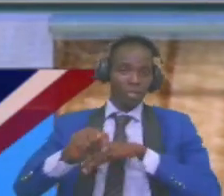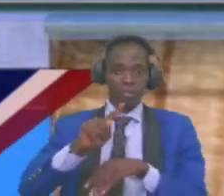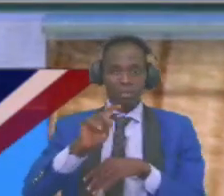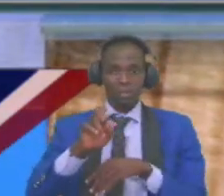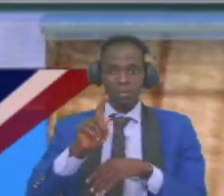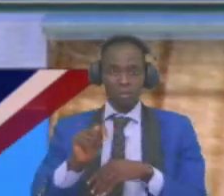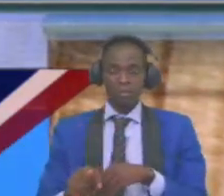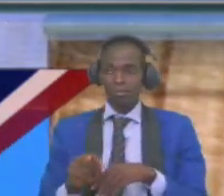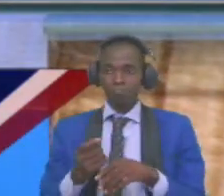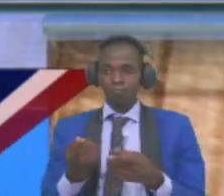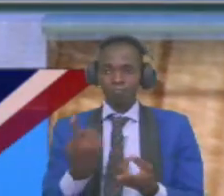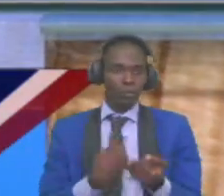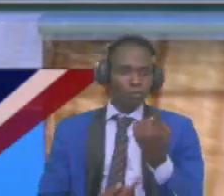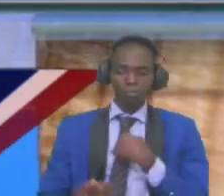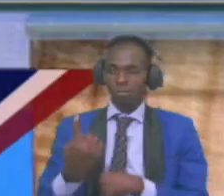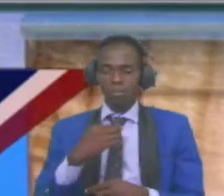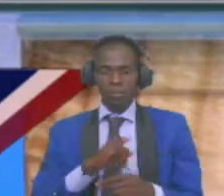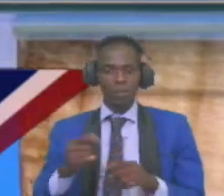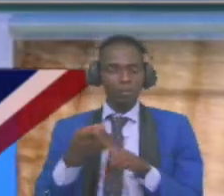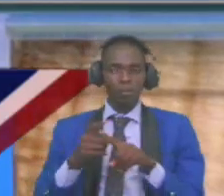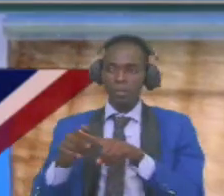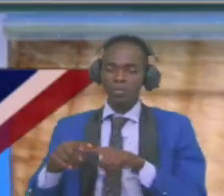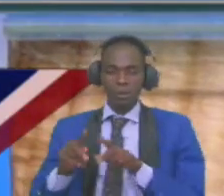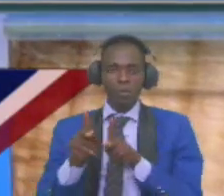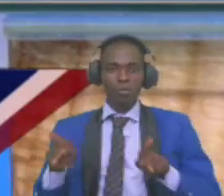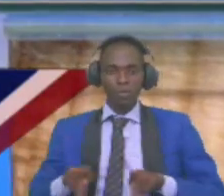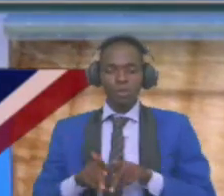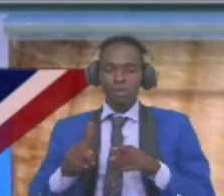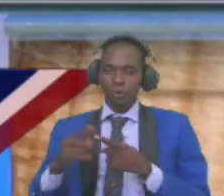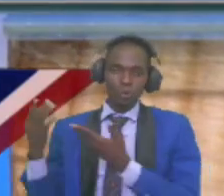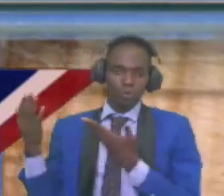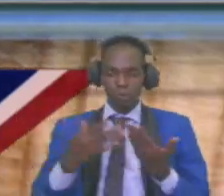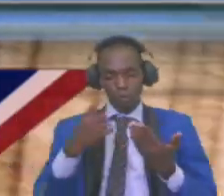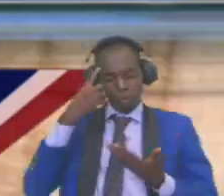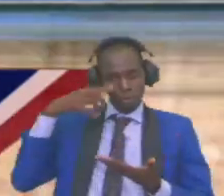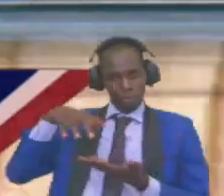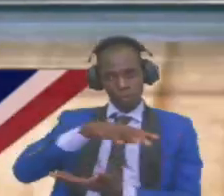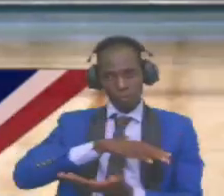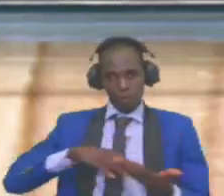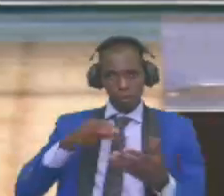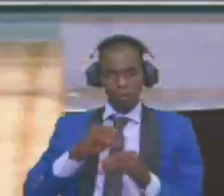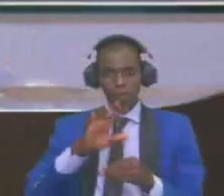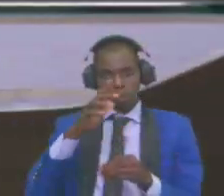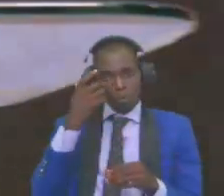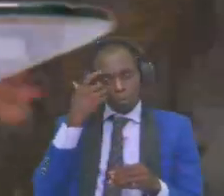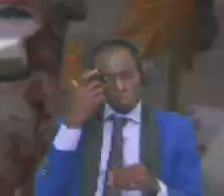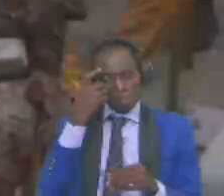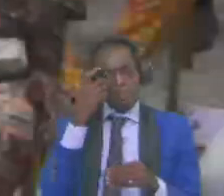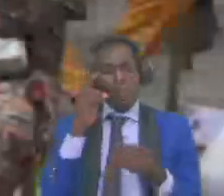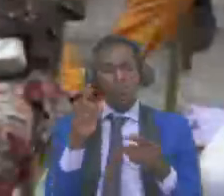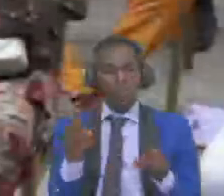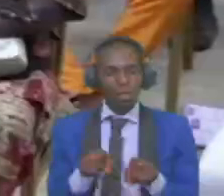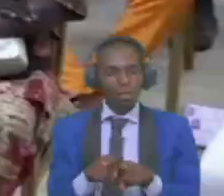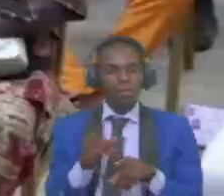de fatou et ces choses pour par ci par là on t'envoie ceci et cela pour amener la confusion